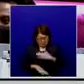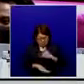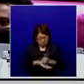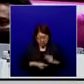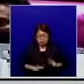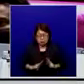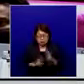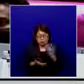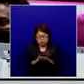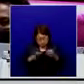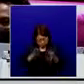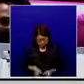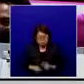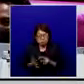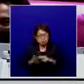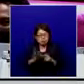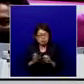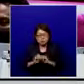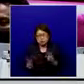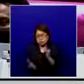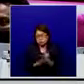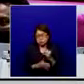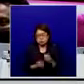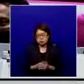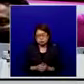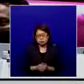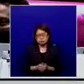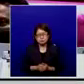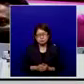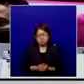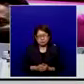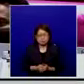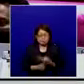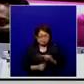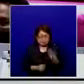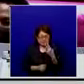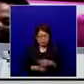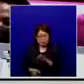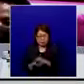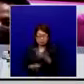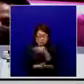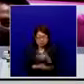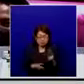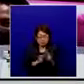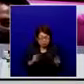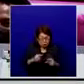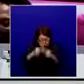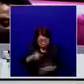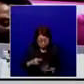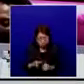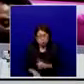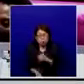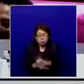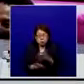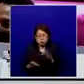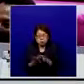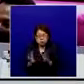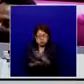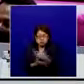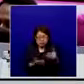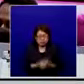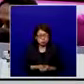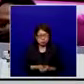ป็นที่สุดนี่ไงและมีแบงค์ชาติคณะกรรมการโอ้โหตั้งผู้ว่าแบงค์ชาติผมถึงบอกว่าสูญเสีย